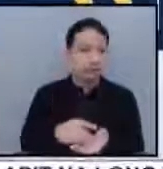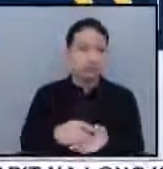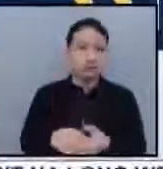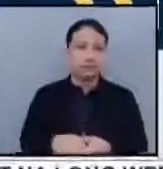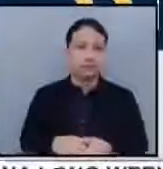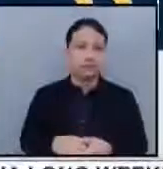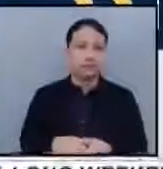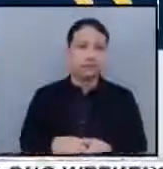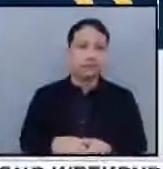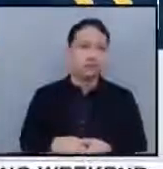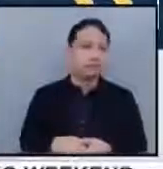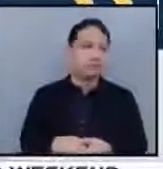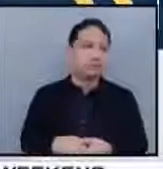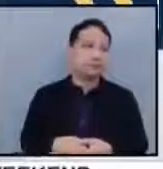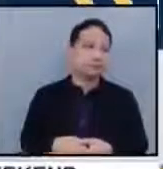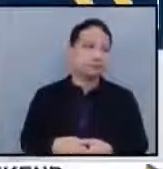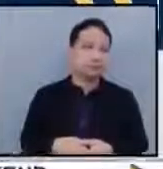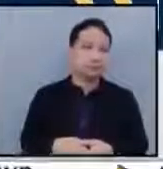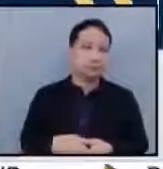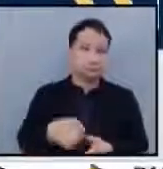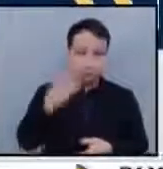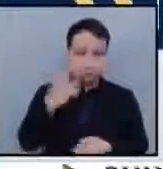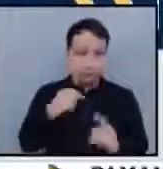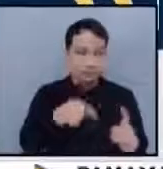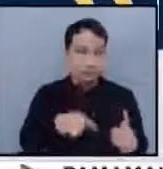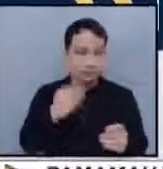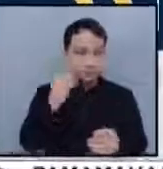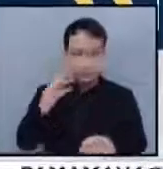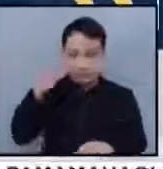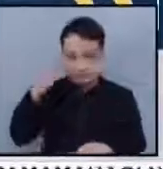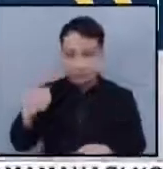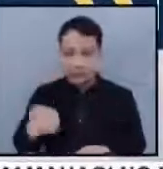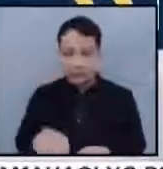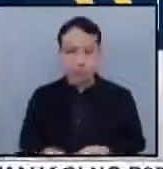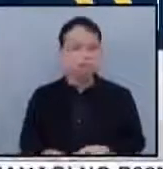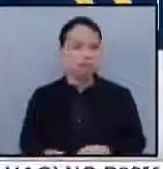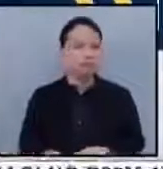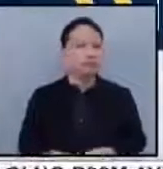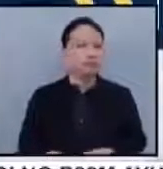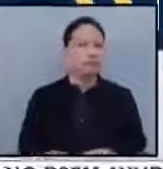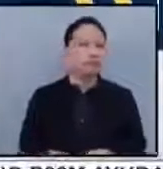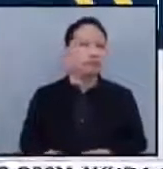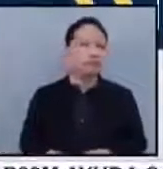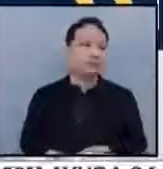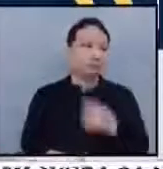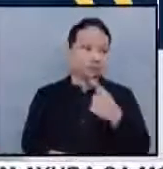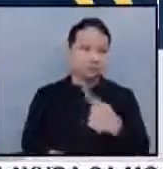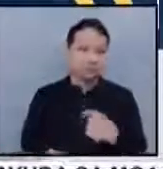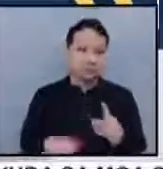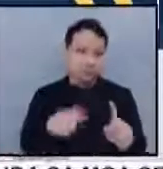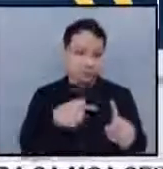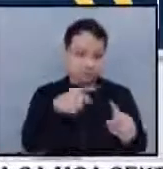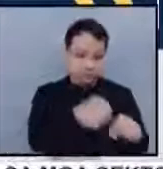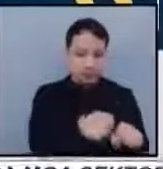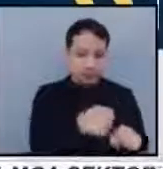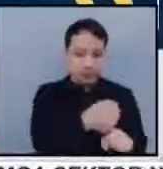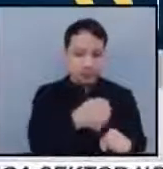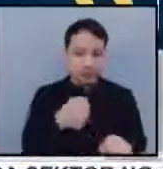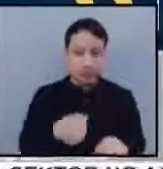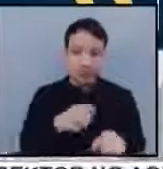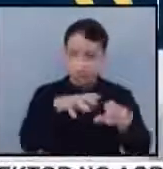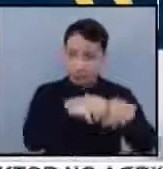na nakikipaghiwalay na yung lalaki, hindi ata matanggap nitong babae, kaya sinugod niya ito sa bahay ng